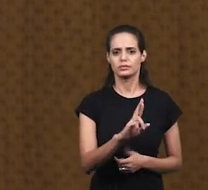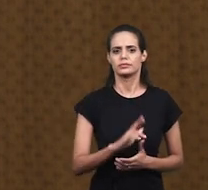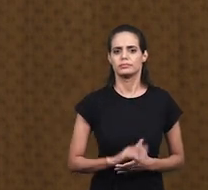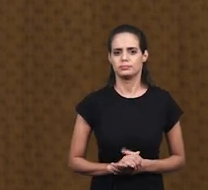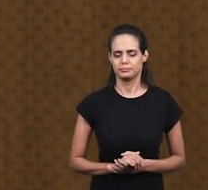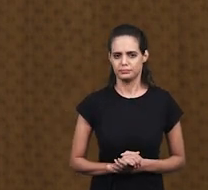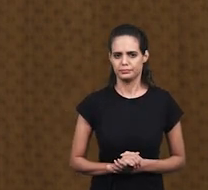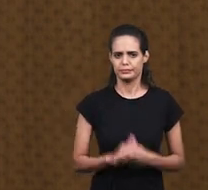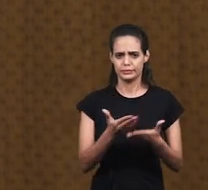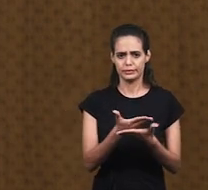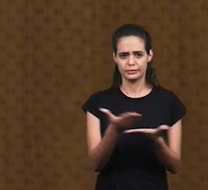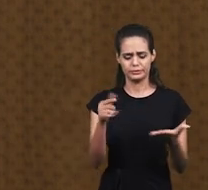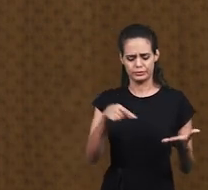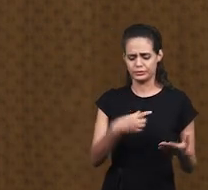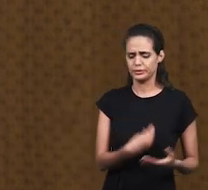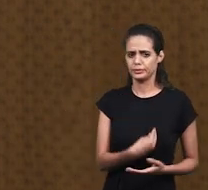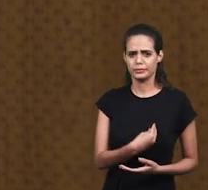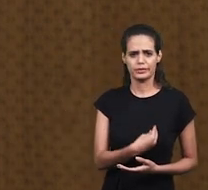Si vous vous rappelez,